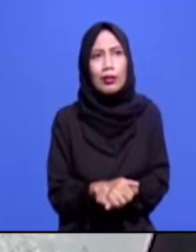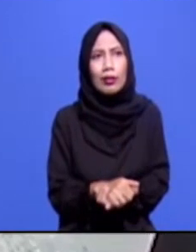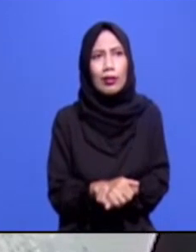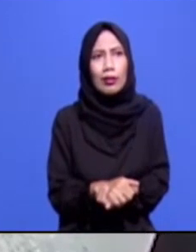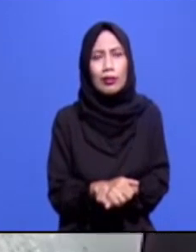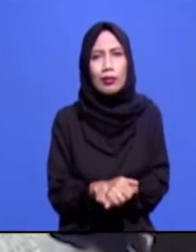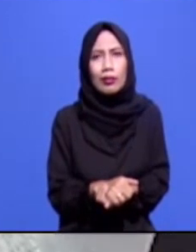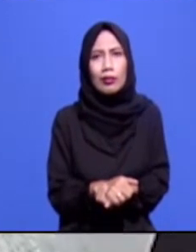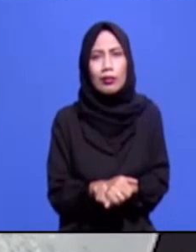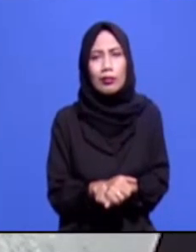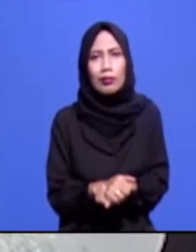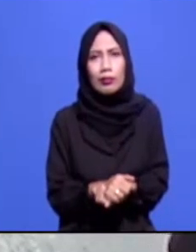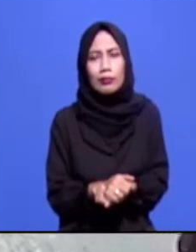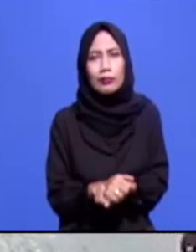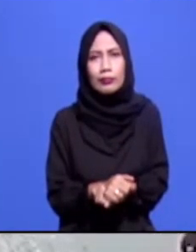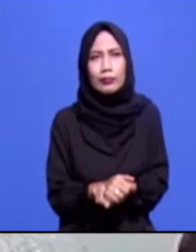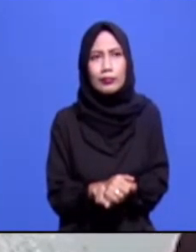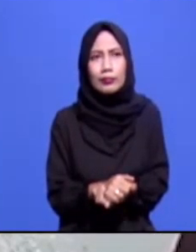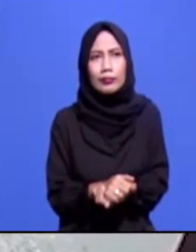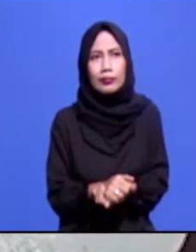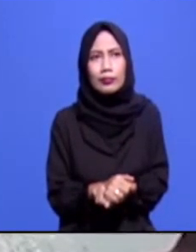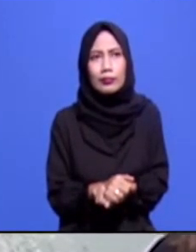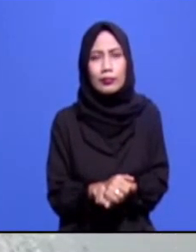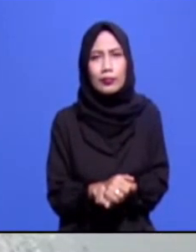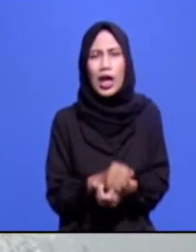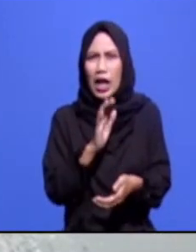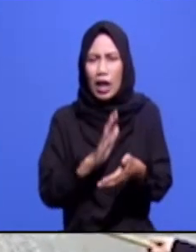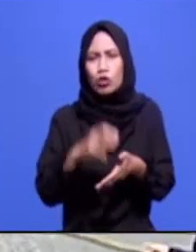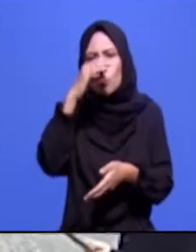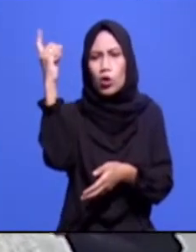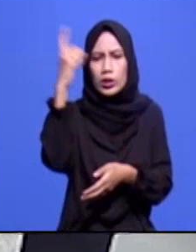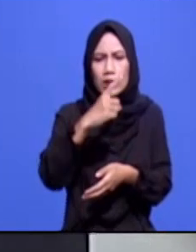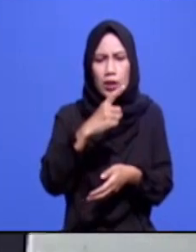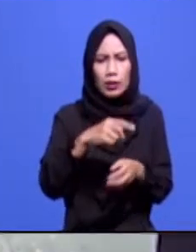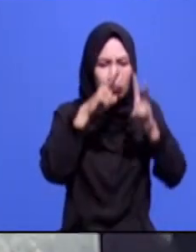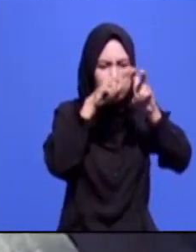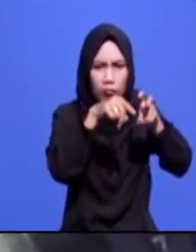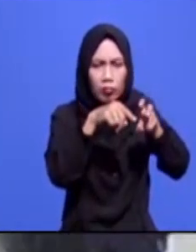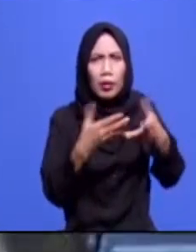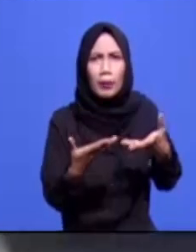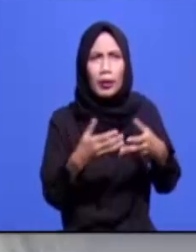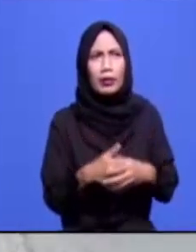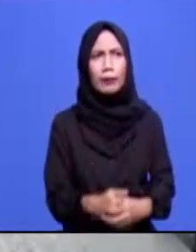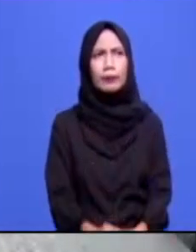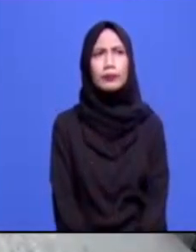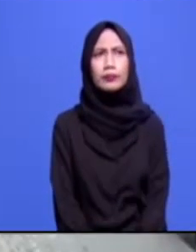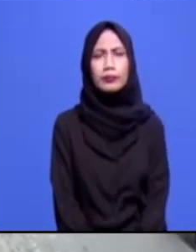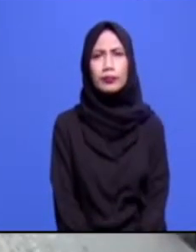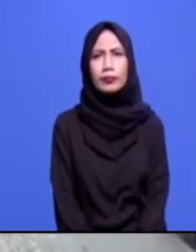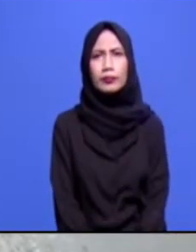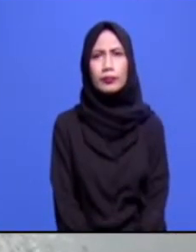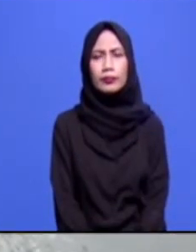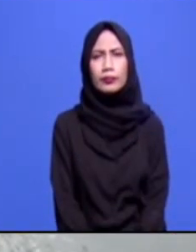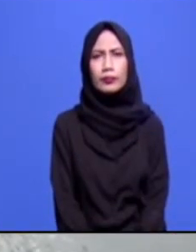tidak kuat dipakai menjemur pakaian. Penyewa apartemen diperiksa polisi akibat insiden ini. Tim Liputan Transmedia.